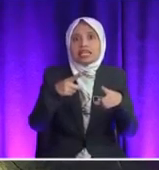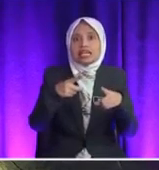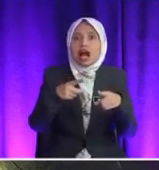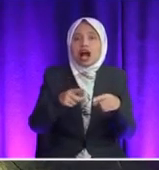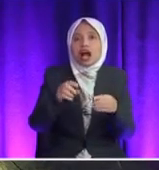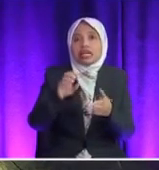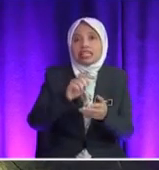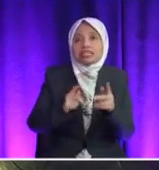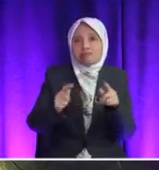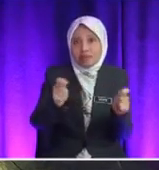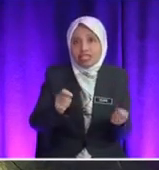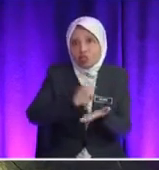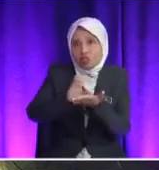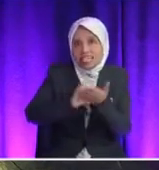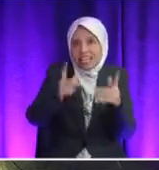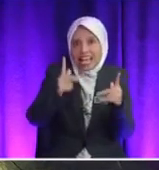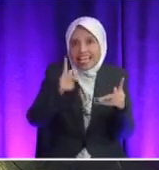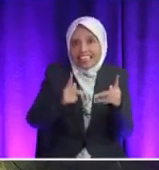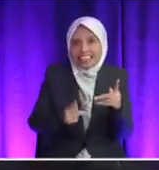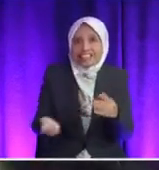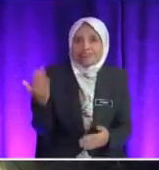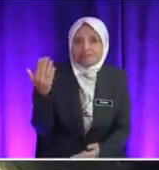ah jomblo kita jujur